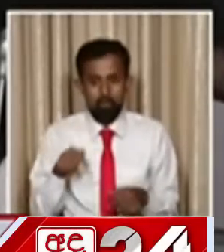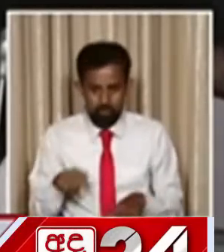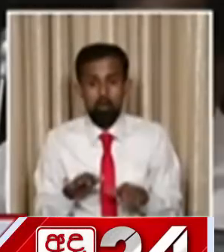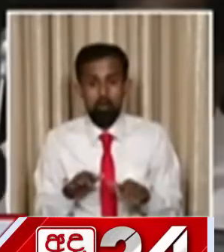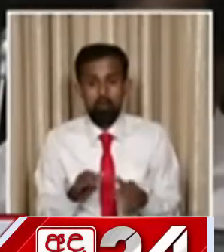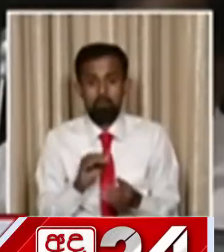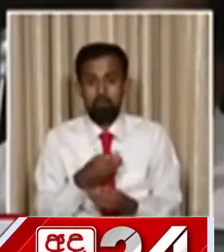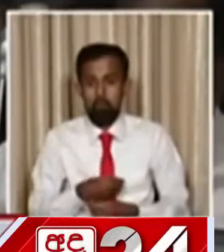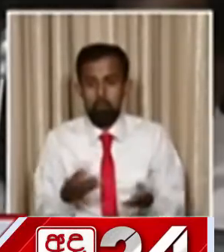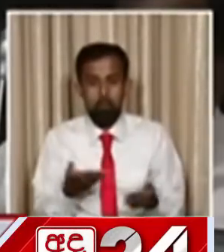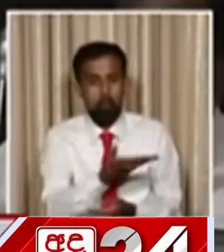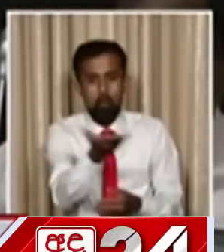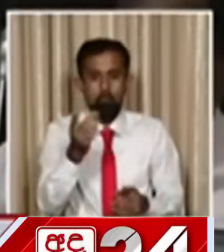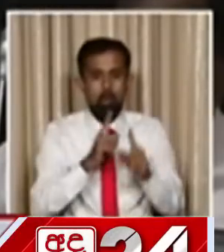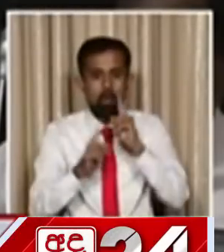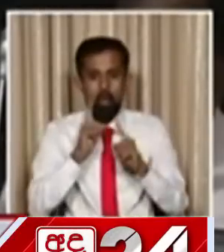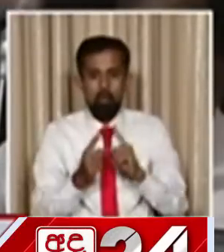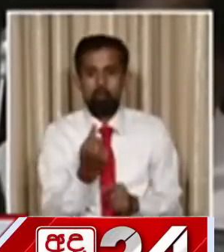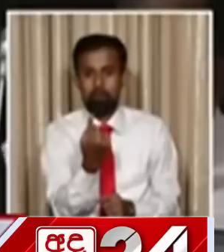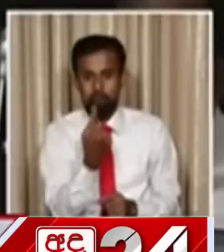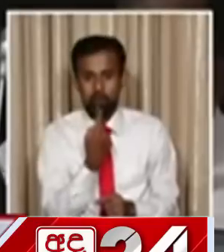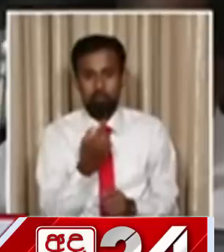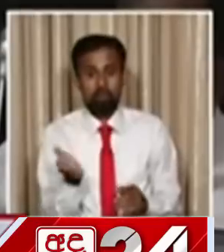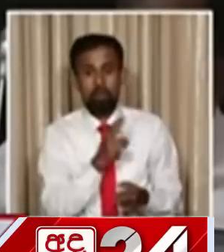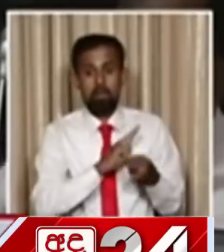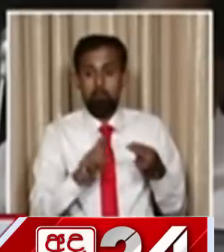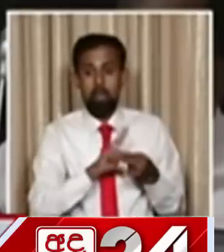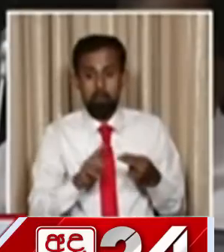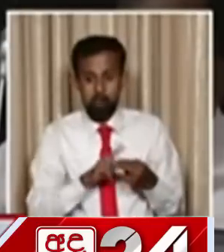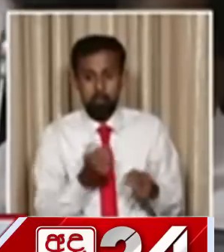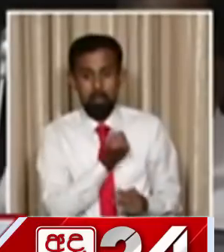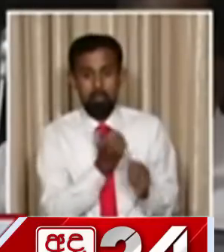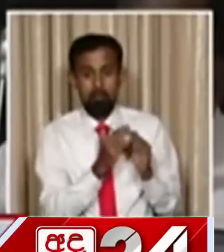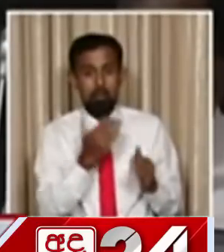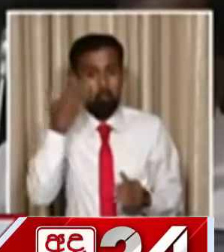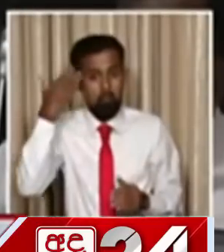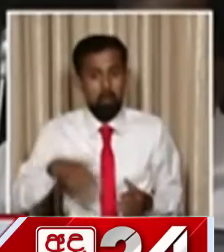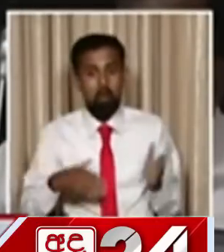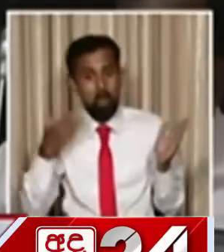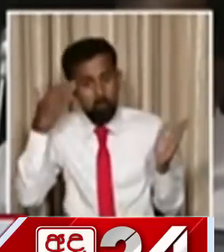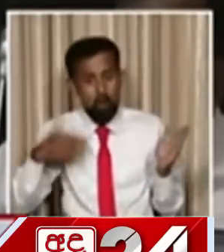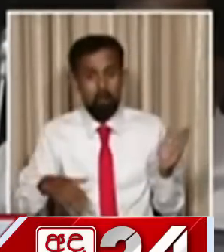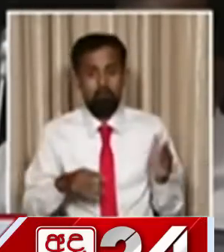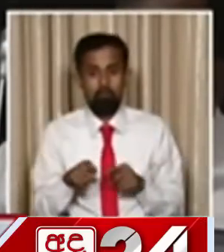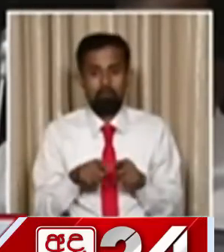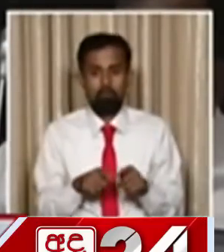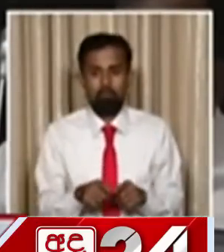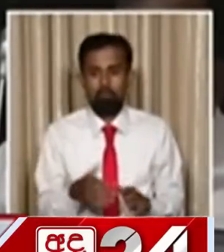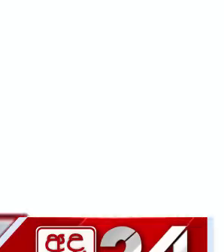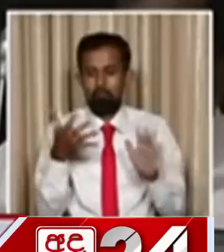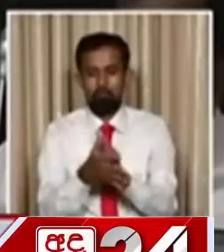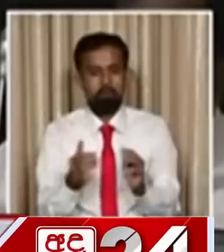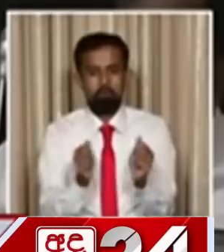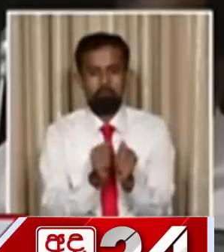දෙන්න පරක්කු නැහැ. මේ ඔක්කොම කතා කරපු අය කතා කරේ යන්නේ පයිස්පිරිතාලෙට මිනිහ මරණ තැනක් කියලා. මේ කාලකන්නේ තුච්ච නිඳිත